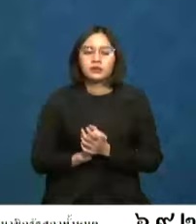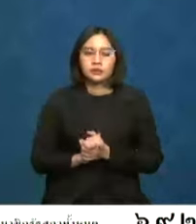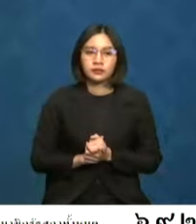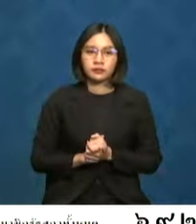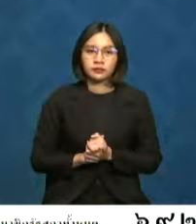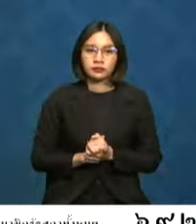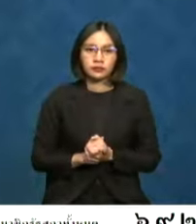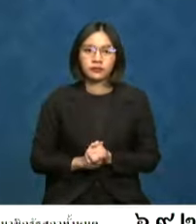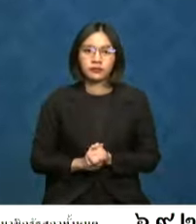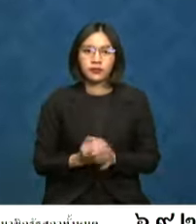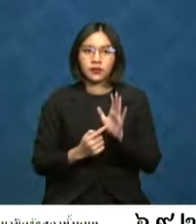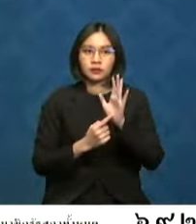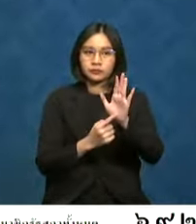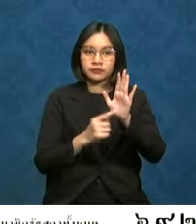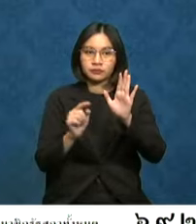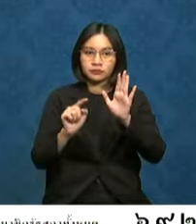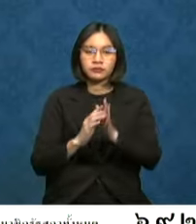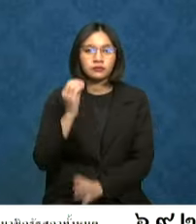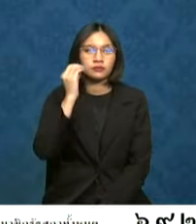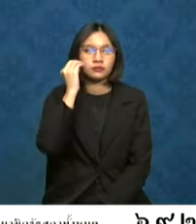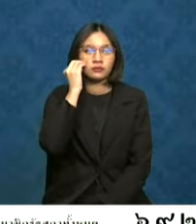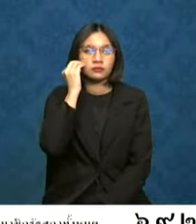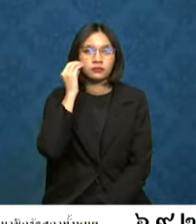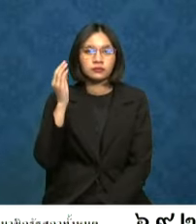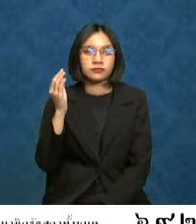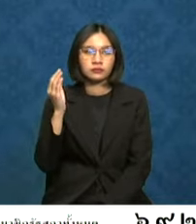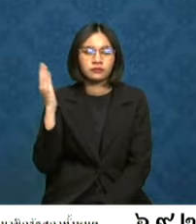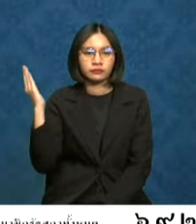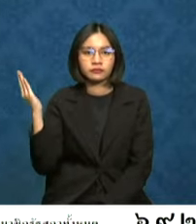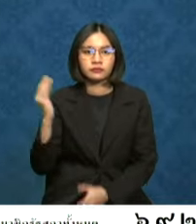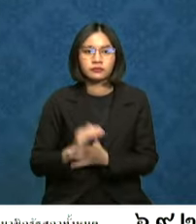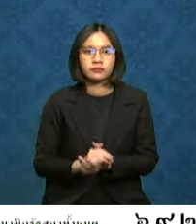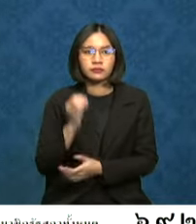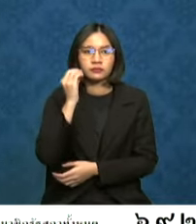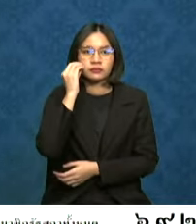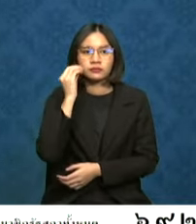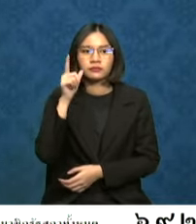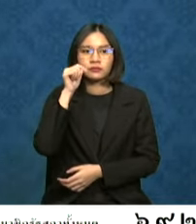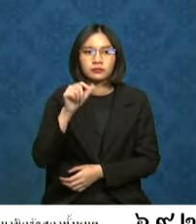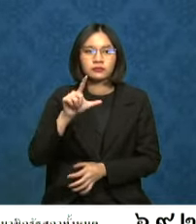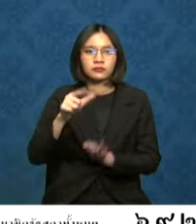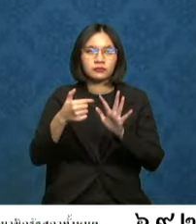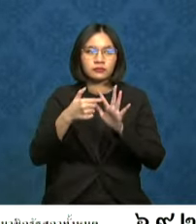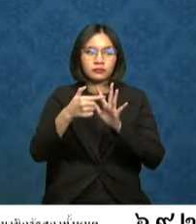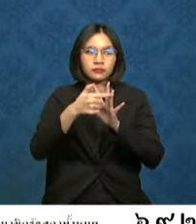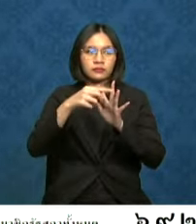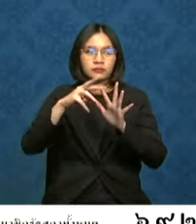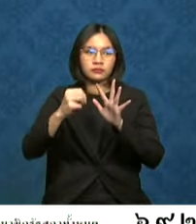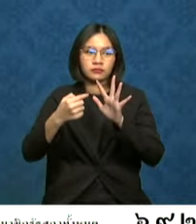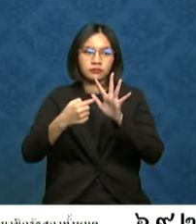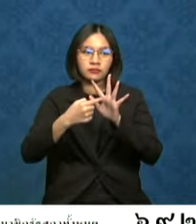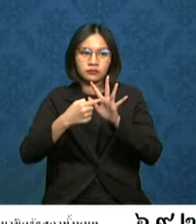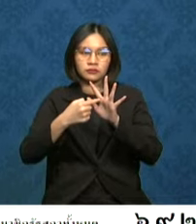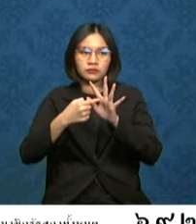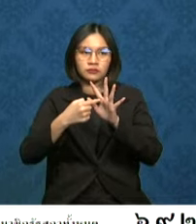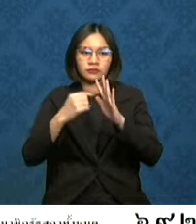บีกตอย่ Kenn ที่บานแ่เบที่บ้านแม่เบาวครับหมู่ที่สอง ตำบลขีริลาถ อำ